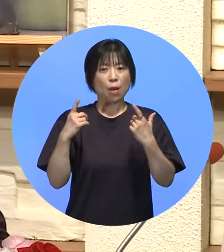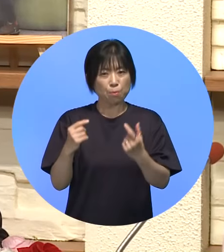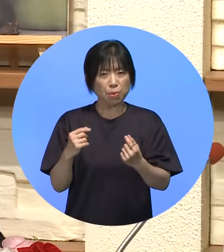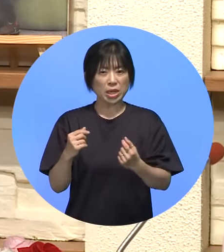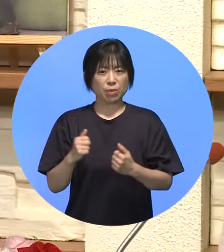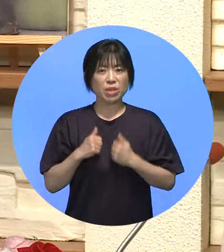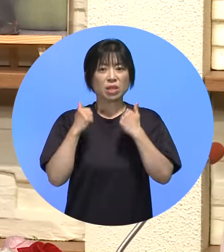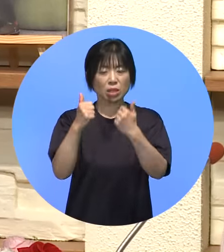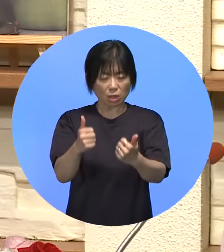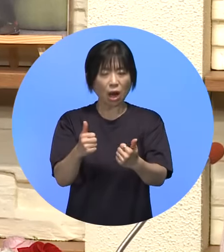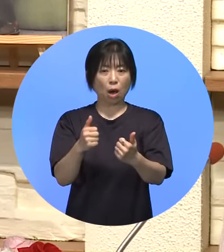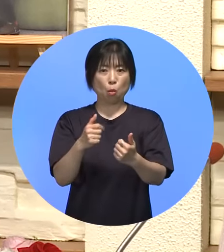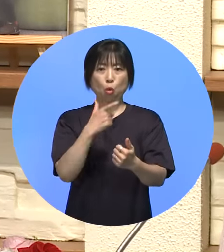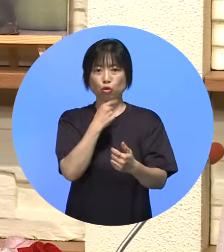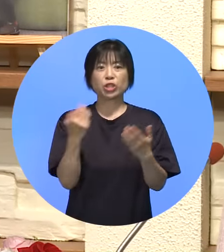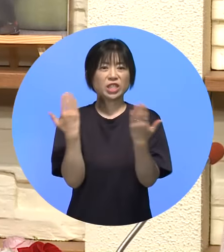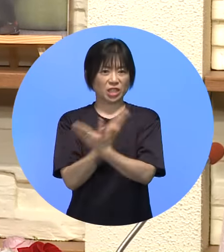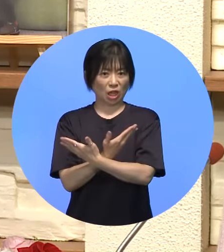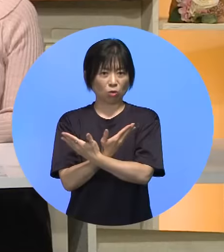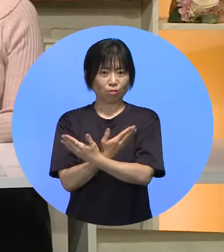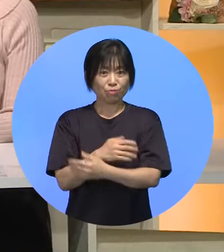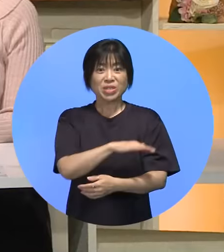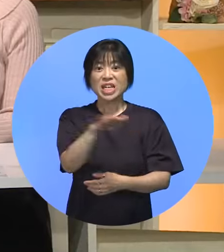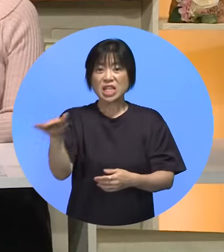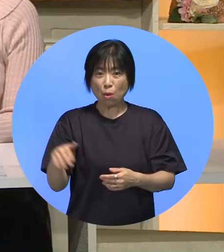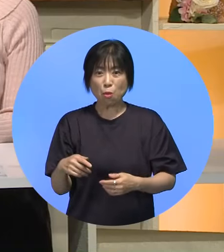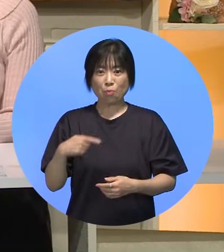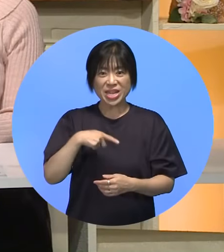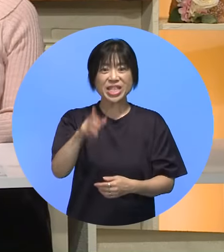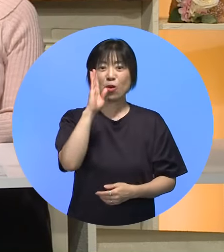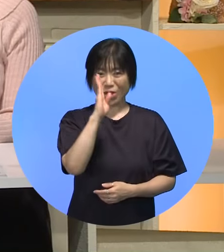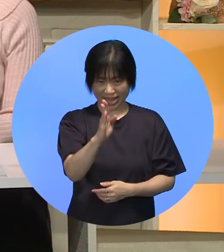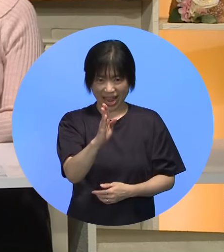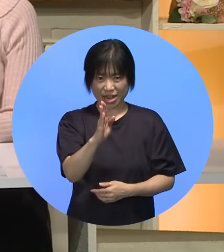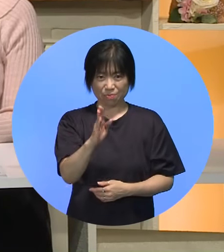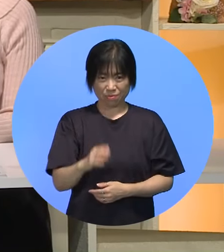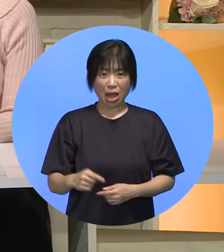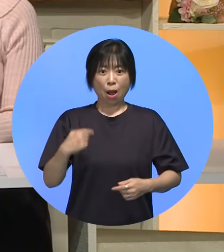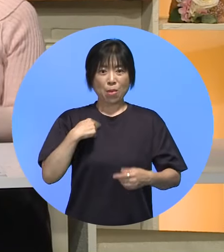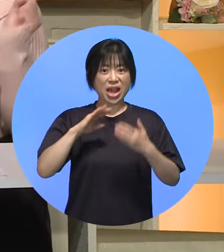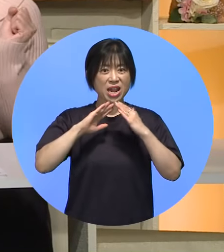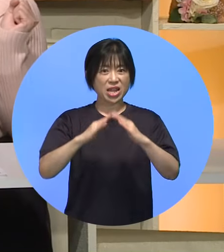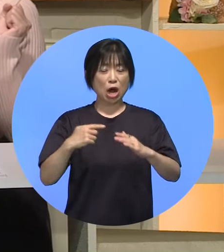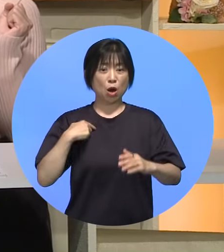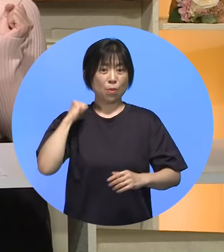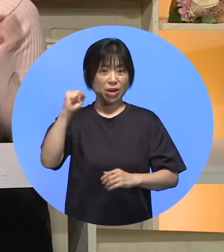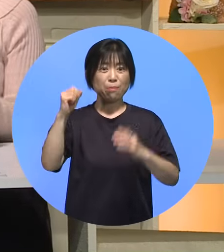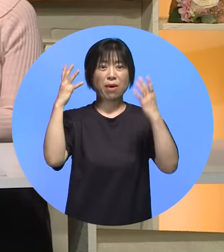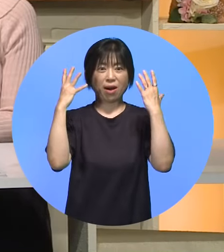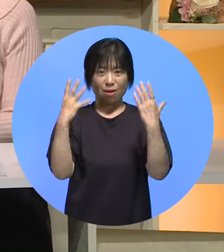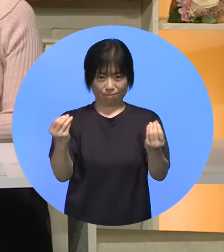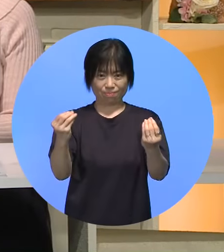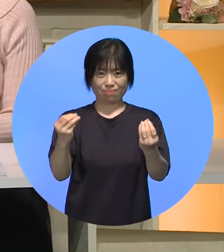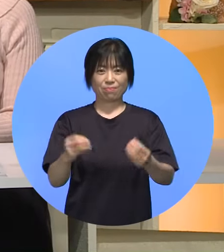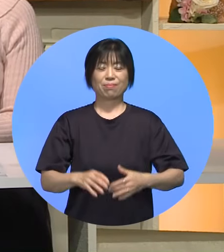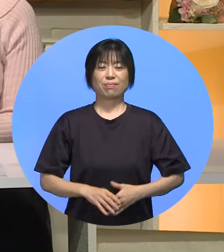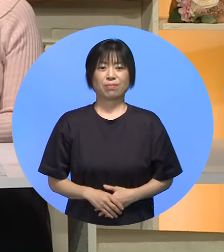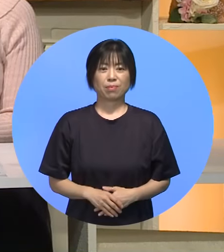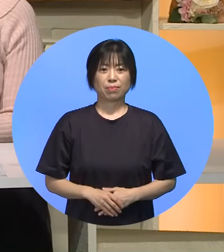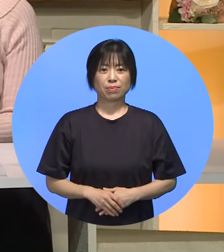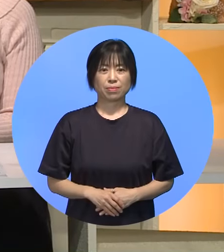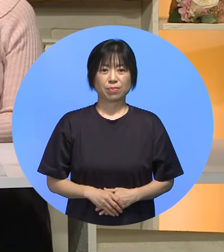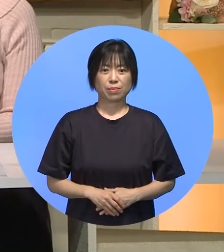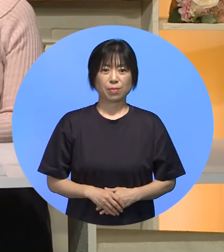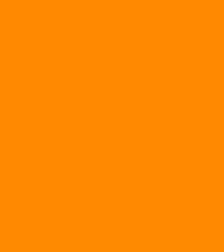いくとねもっと好きになりますから皆さんも姉蔦イズムに行って生で完成してくださいね以上毎ターン毎ガンバべ